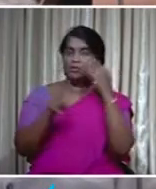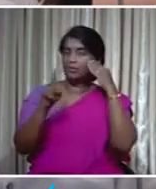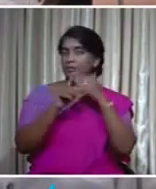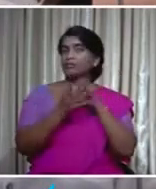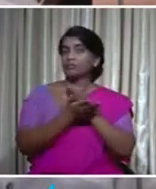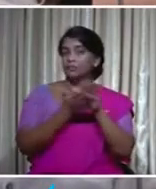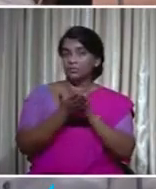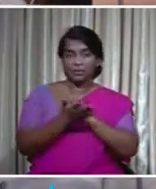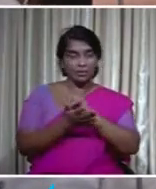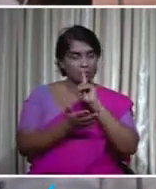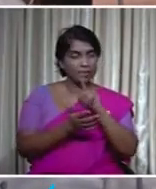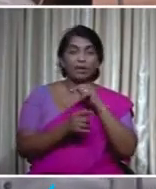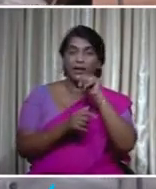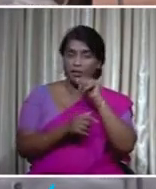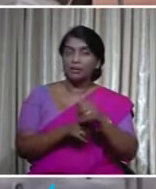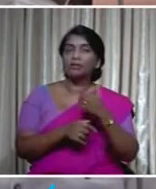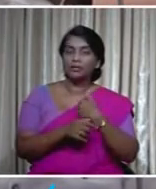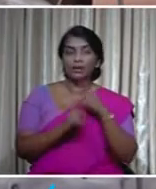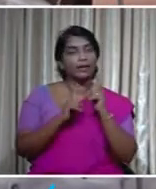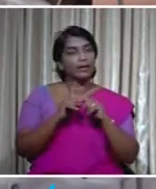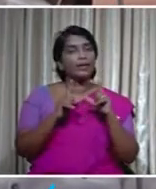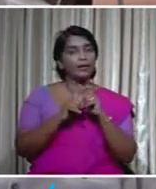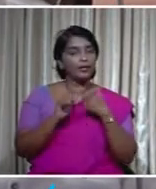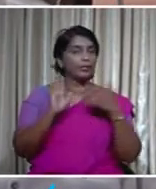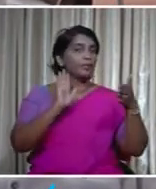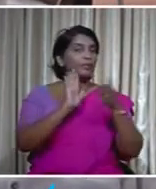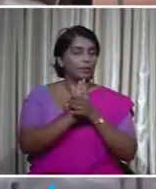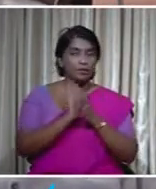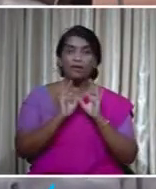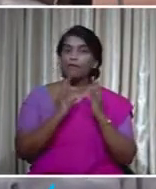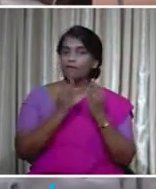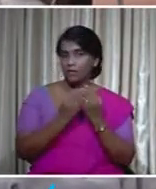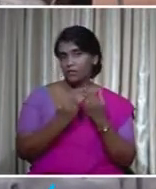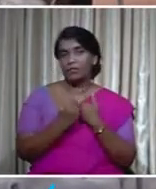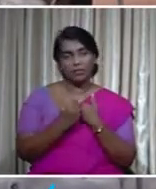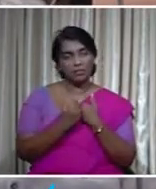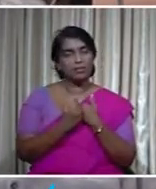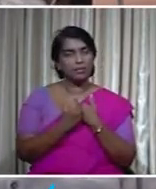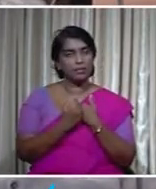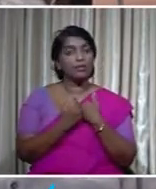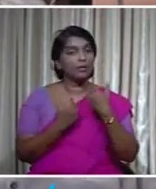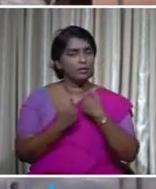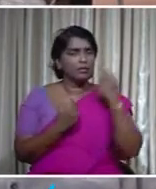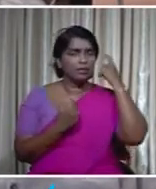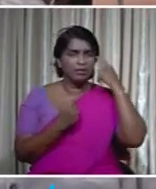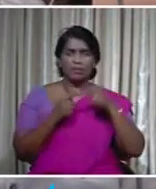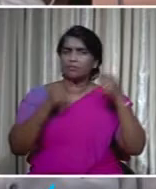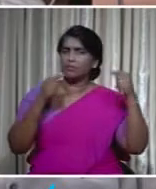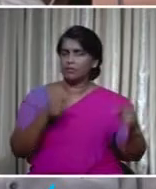பாரம்பரியமான குடும்பத்திலே பிறந்து வளர்ந்து ஒரு இடதுசாரி சிந்தனையிலே வளர்ந்த கல்வி அமைச்சர் தினேஷ் குணவர்தன்